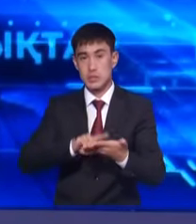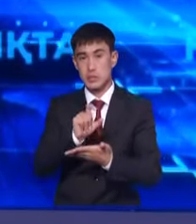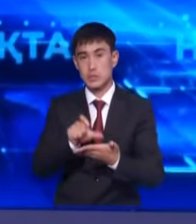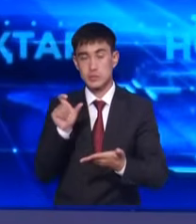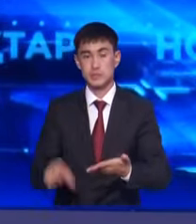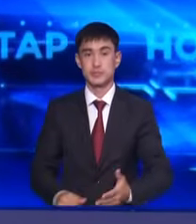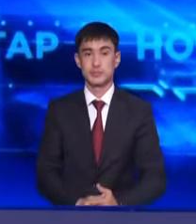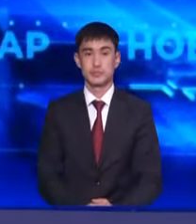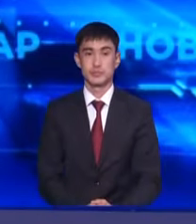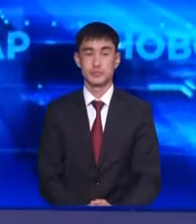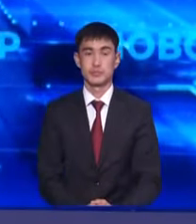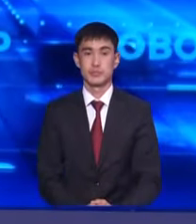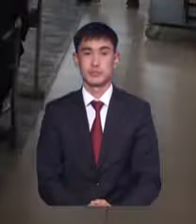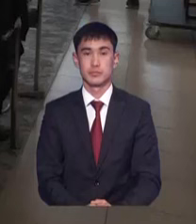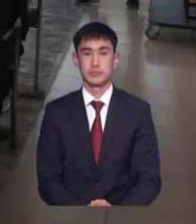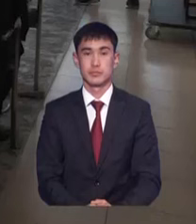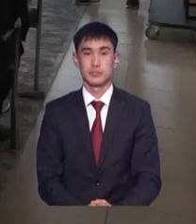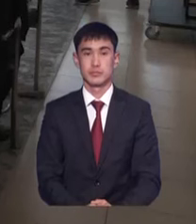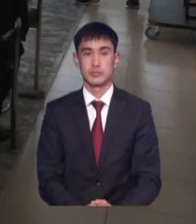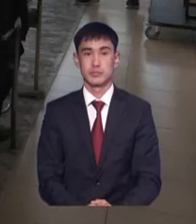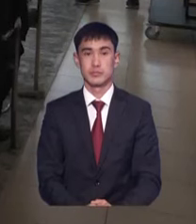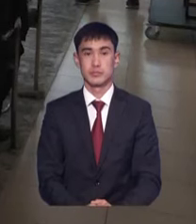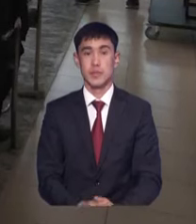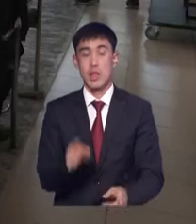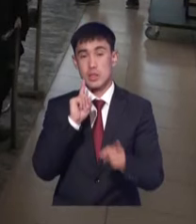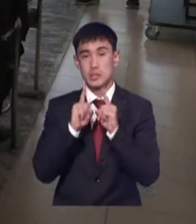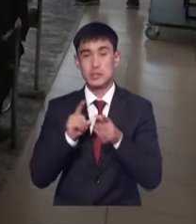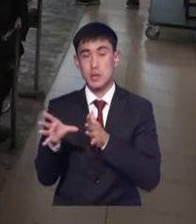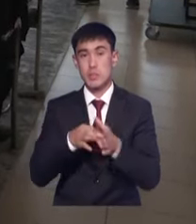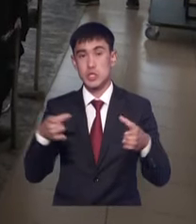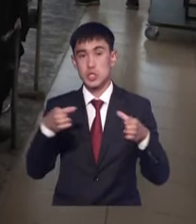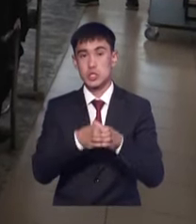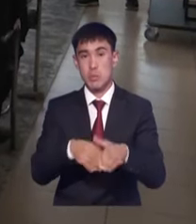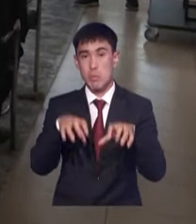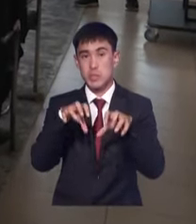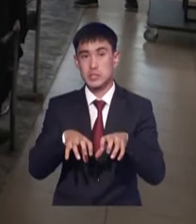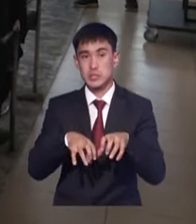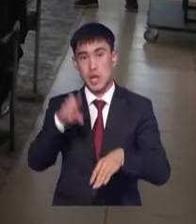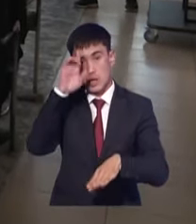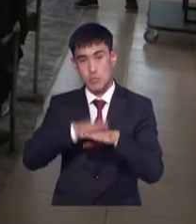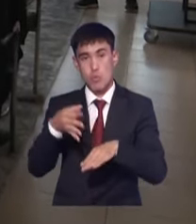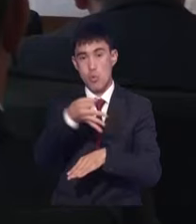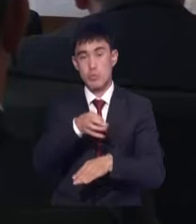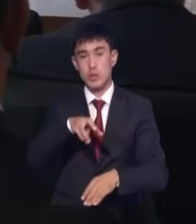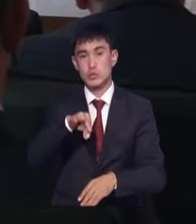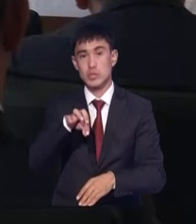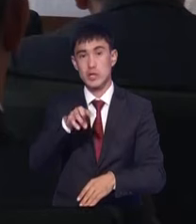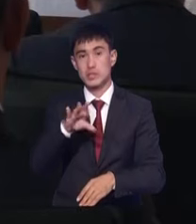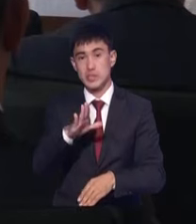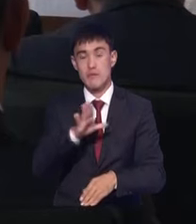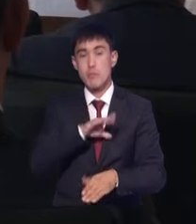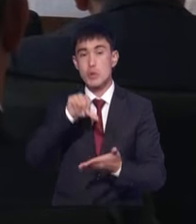Тему продолжит наш корреспондент. На заседании оперативного штаба под председательством акима области Марата